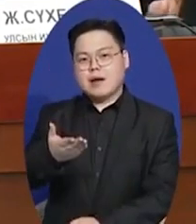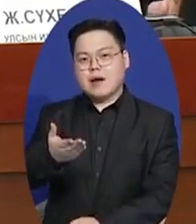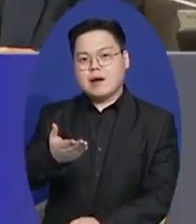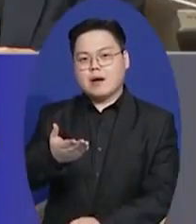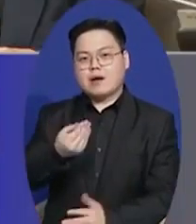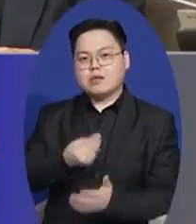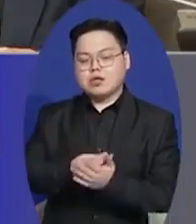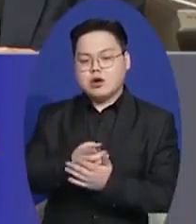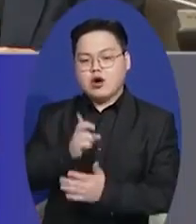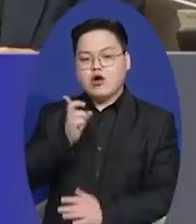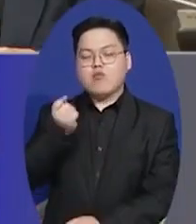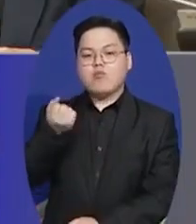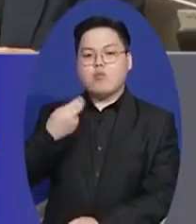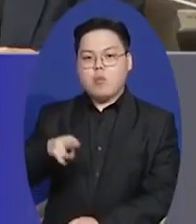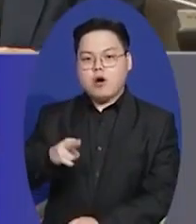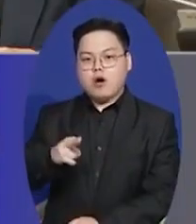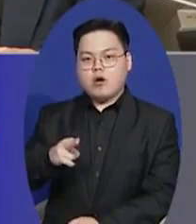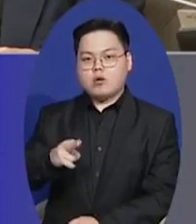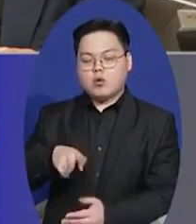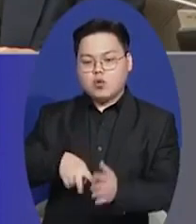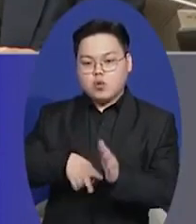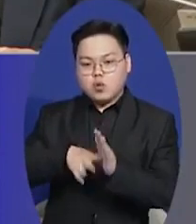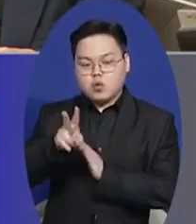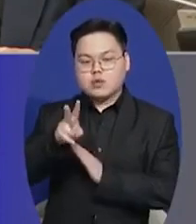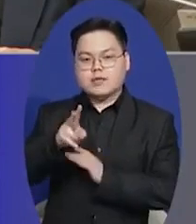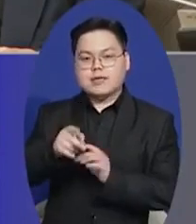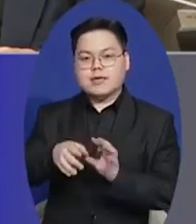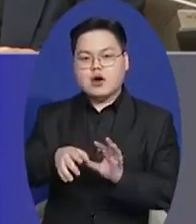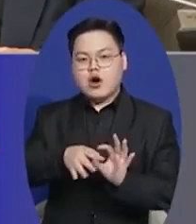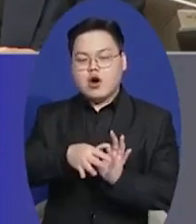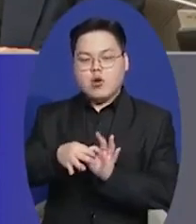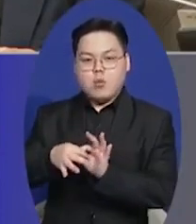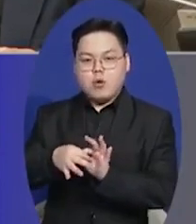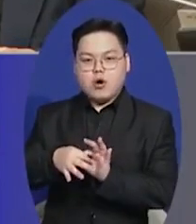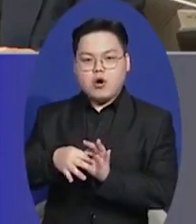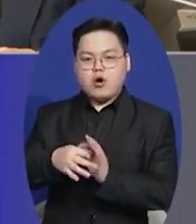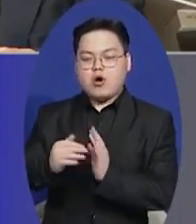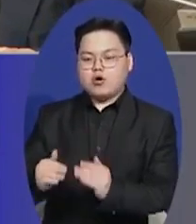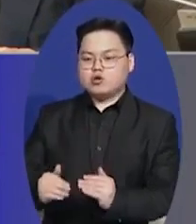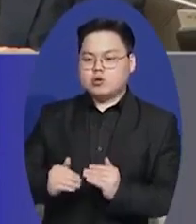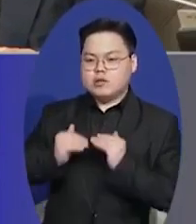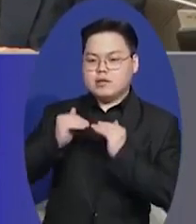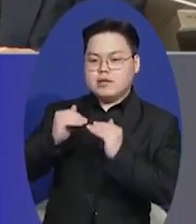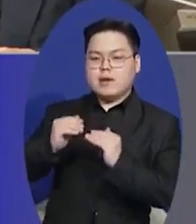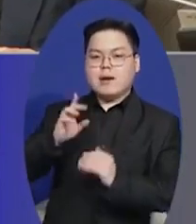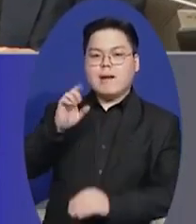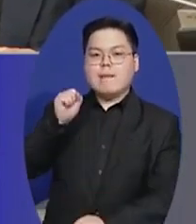энэ бондыг босгохоос эхлээд энэ одоо хөгжлийн банк